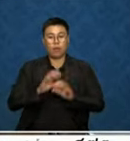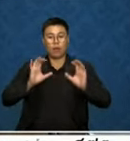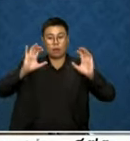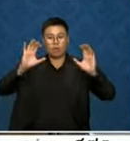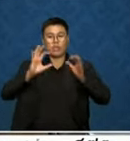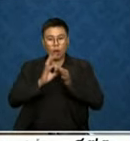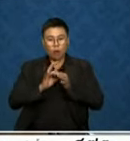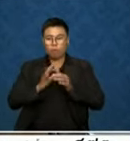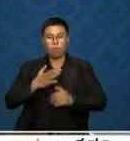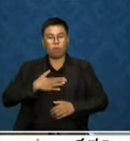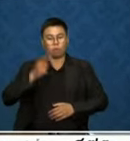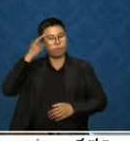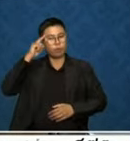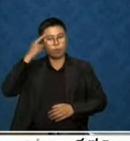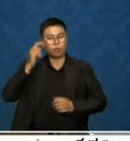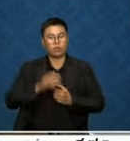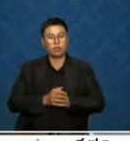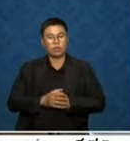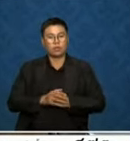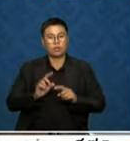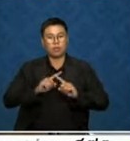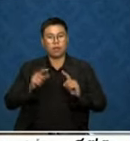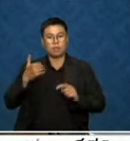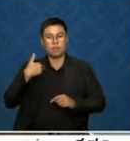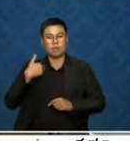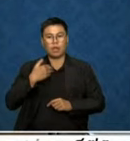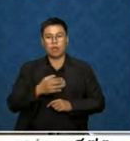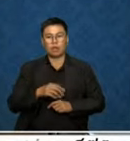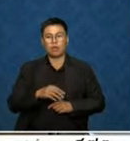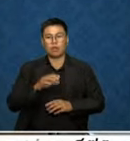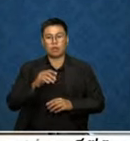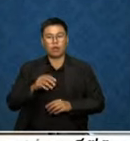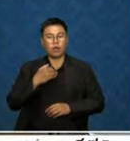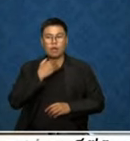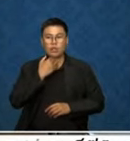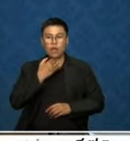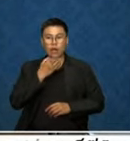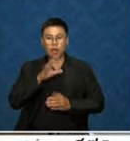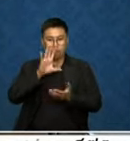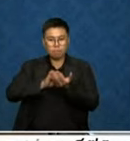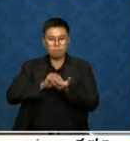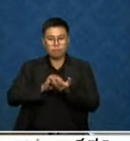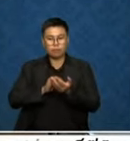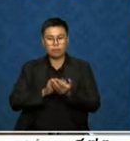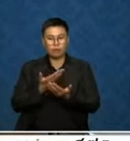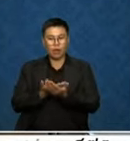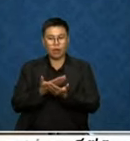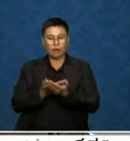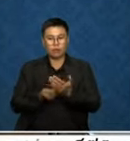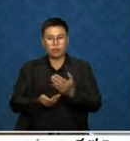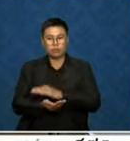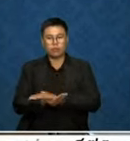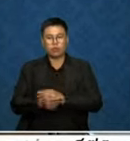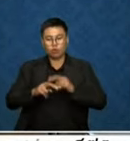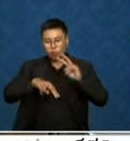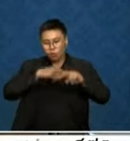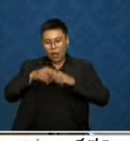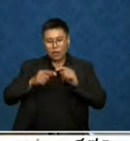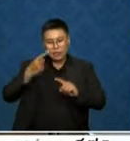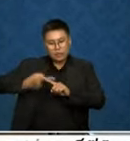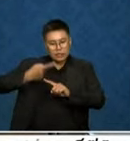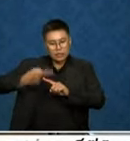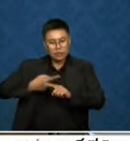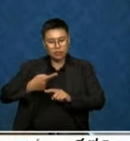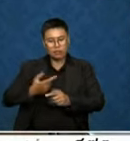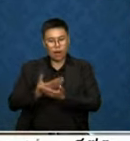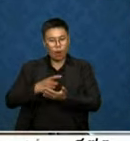บแต่อย่างนึงคือมีคลิปเสียงออกมาครับเรื่องเกี่ยวกับการเรียกรับผลประโยชน์ให้ดูแลรายเดือนครับที่ผ่านม